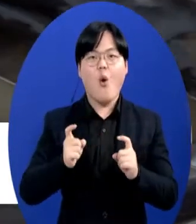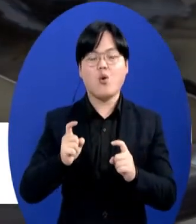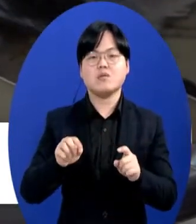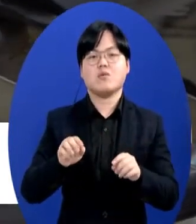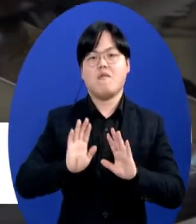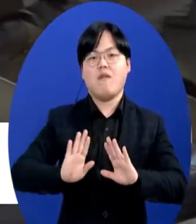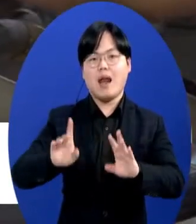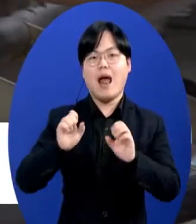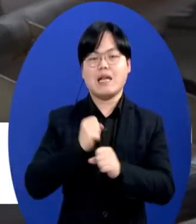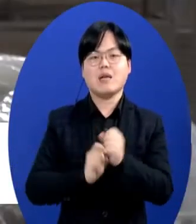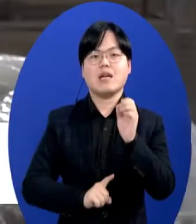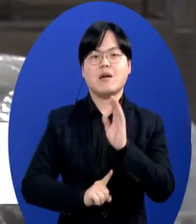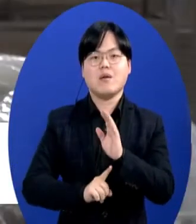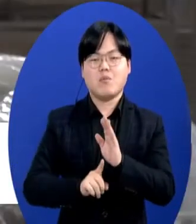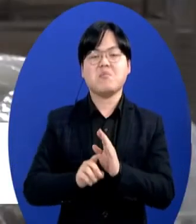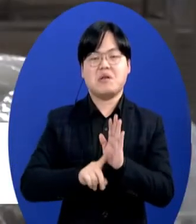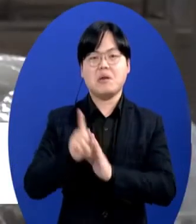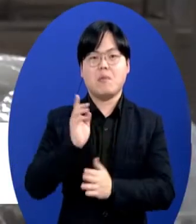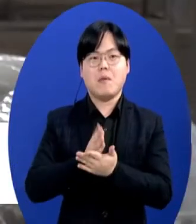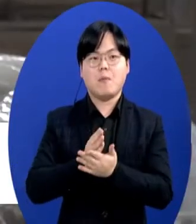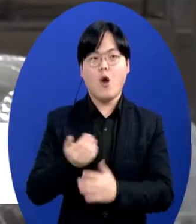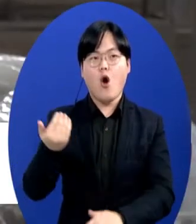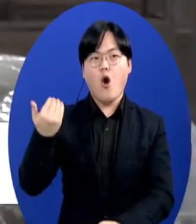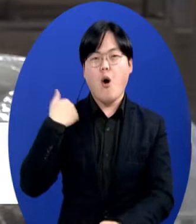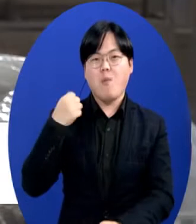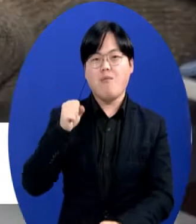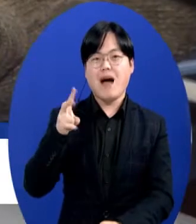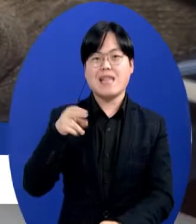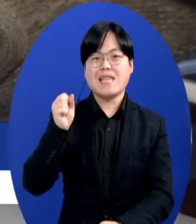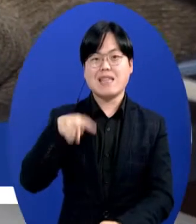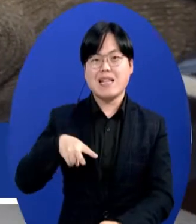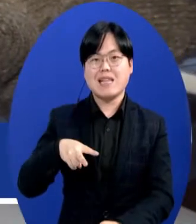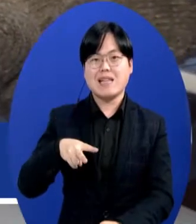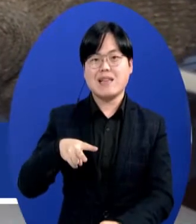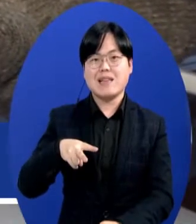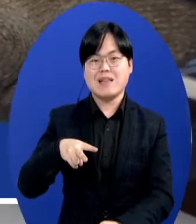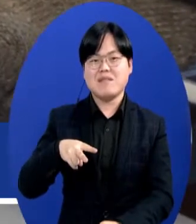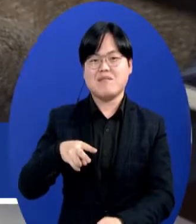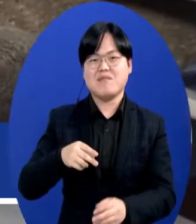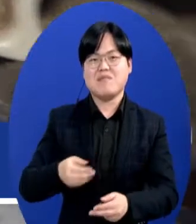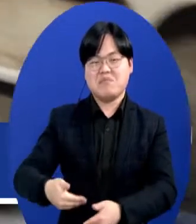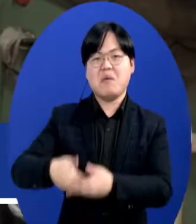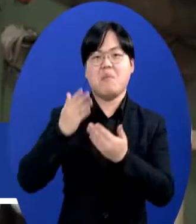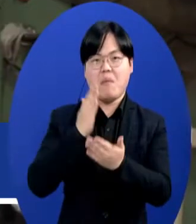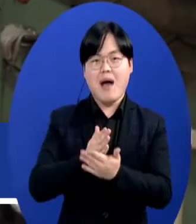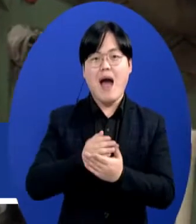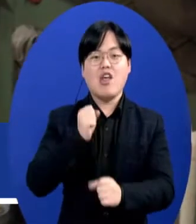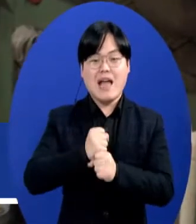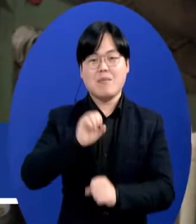ажиллах боломж бүрдсэн байна. Тэр өмнөх халдагдлаа нөхөх маш том боломж үүсгэсэн. За тэгээд одоо ажиллаж байгаа аж ахуйн нэгжүүдэд бол